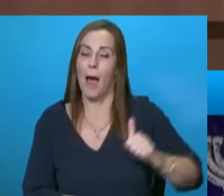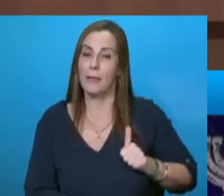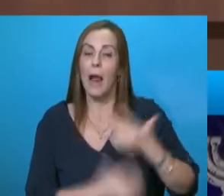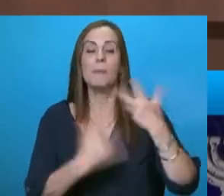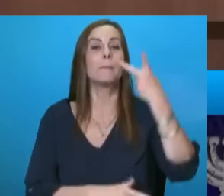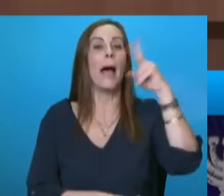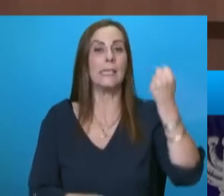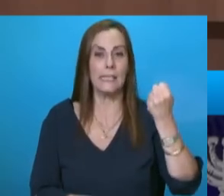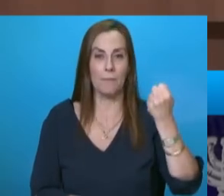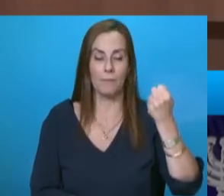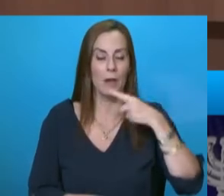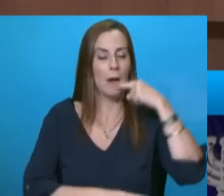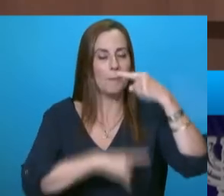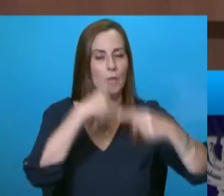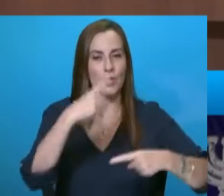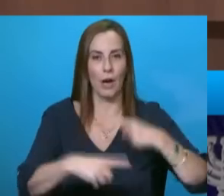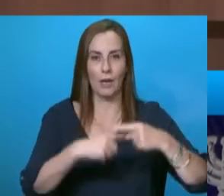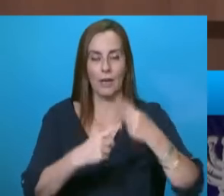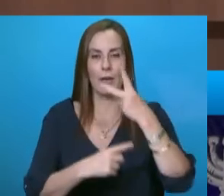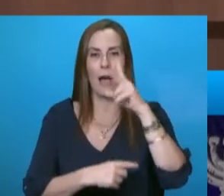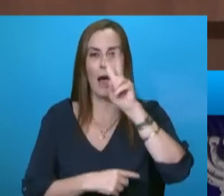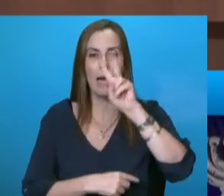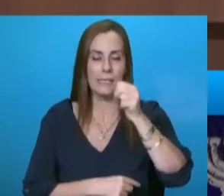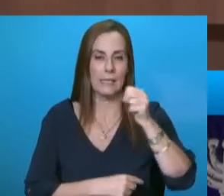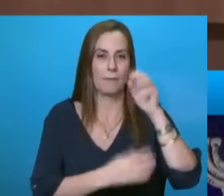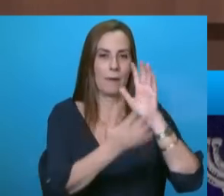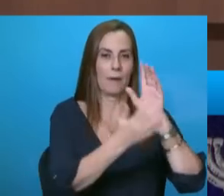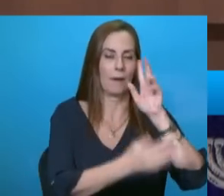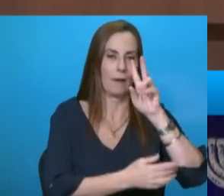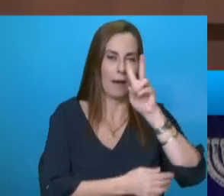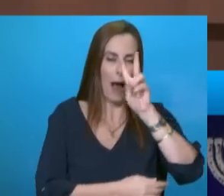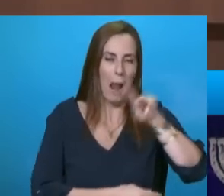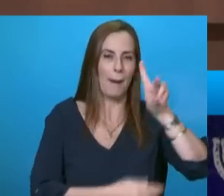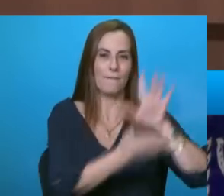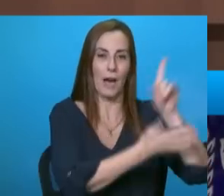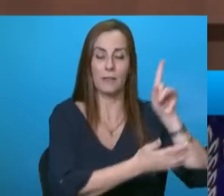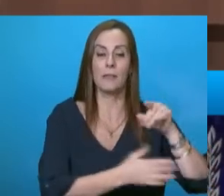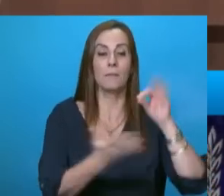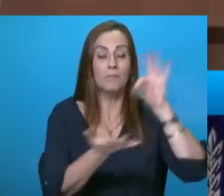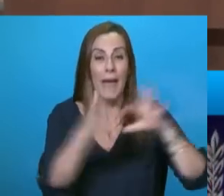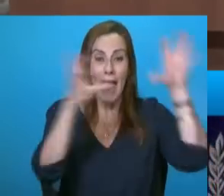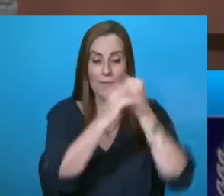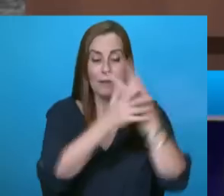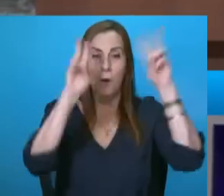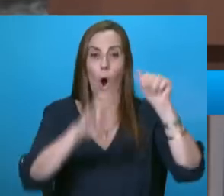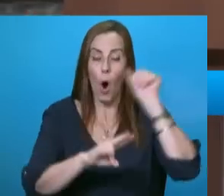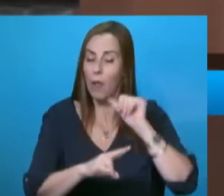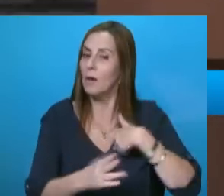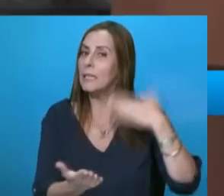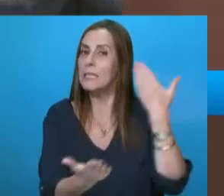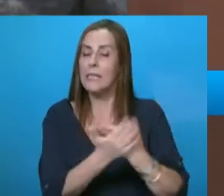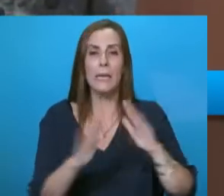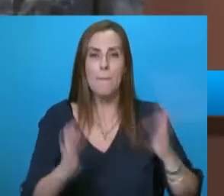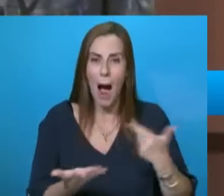צה"ל בשנת 2011. בערב של הקמת כחול לבן הצעתי את הדברים הבאים.